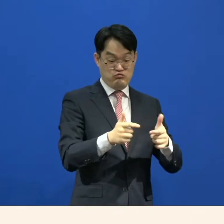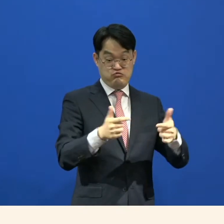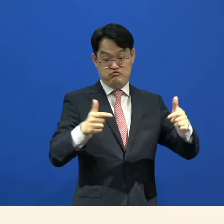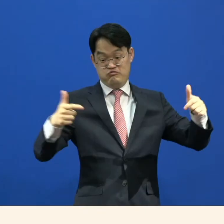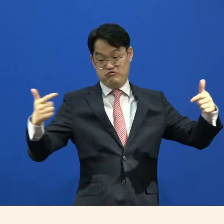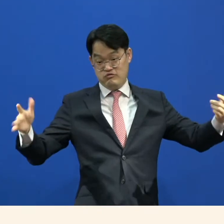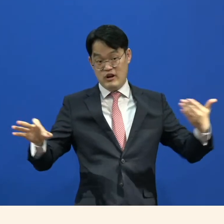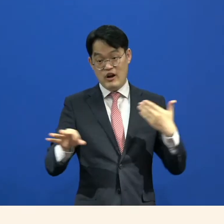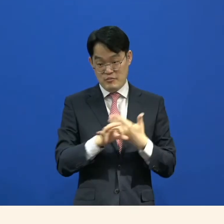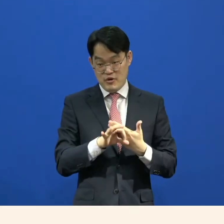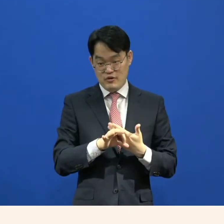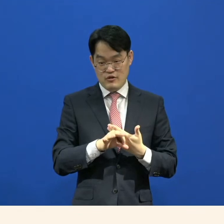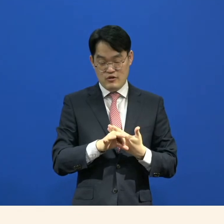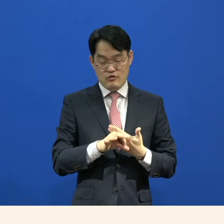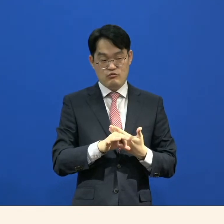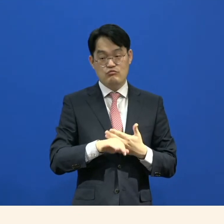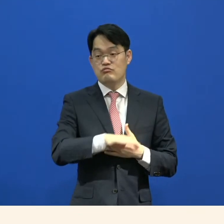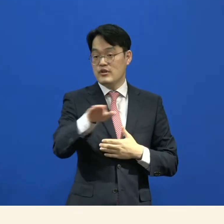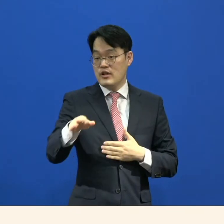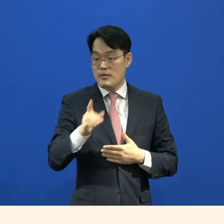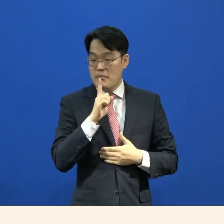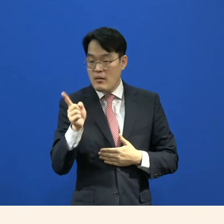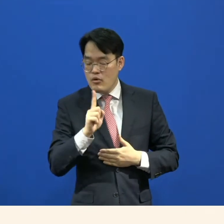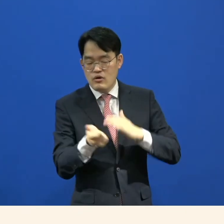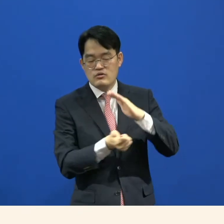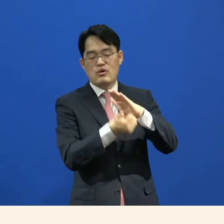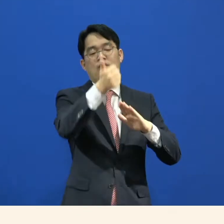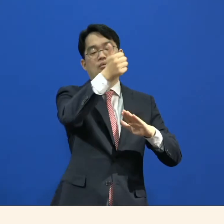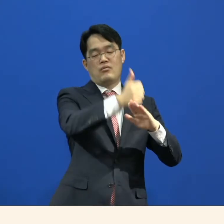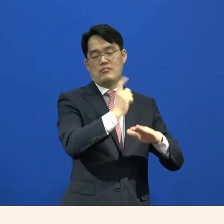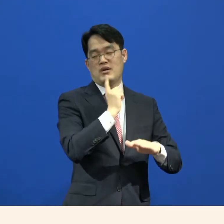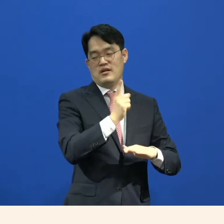때 그것을 우리는 성공이라고 얘기하죠.